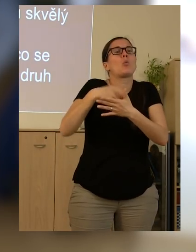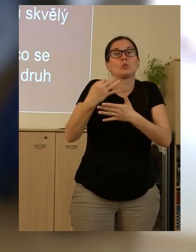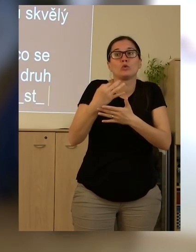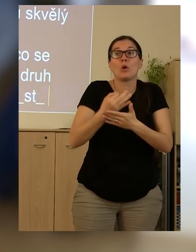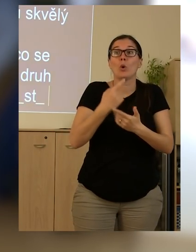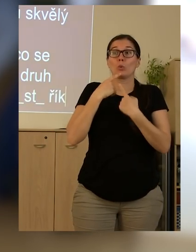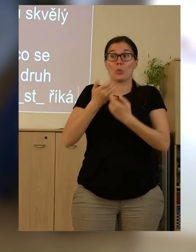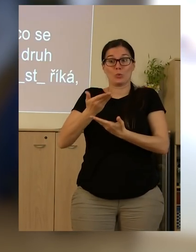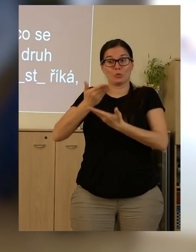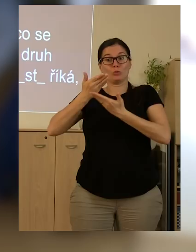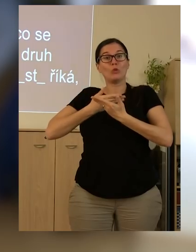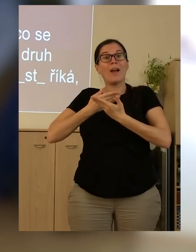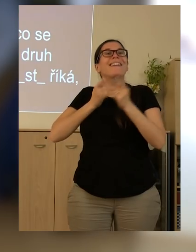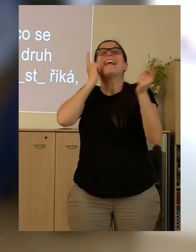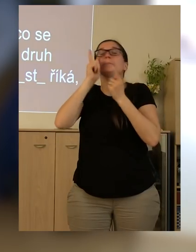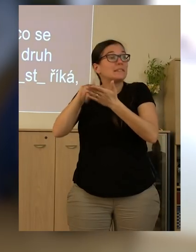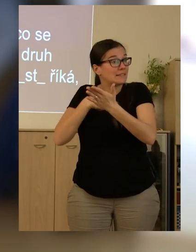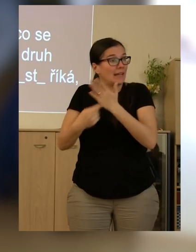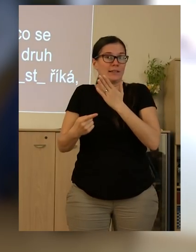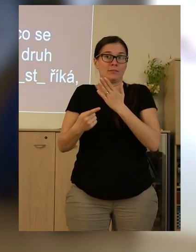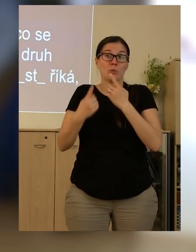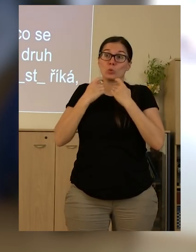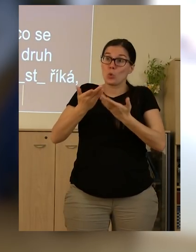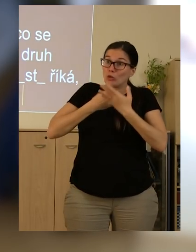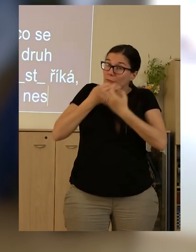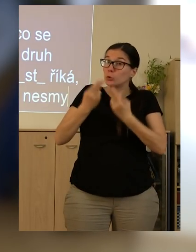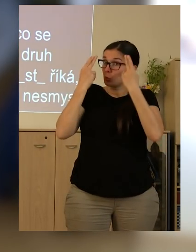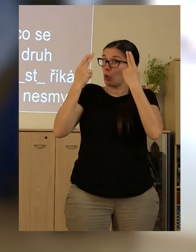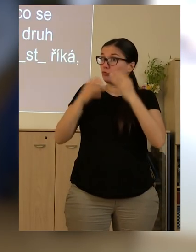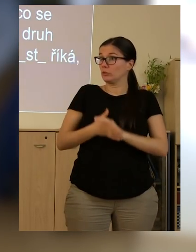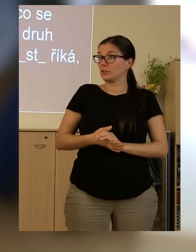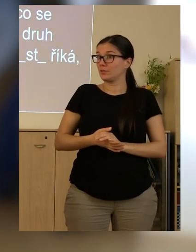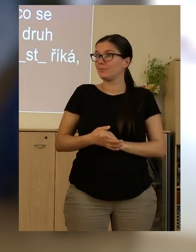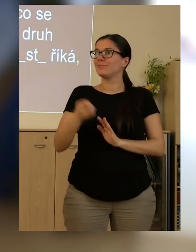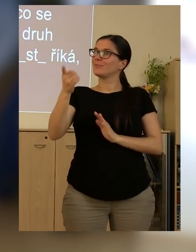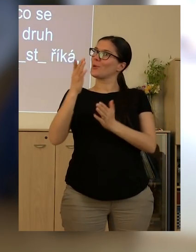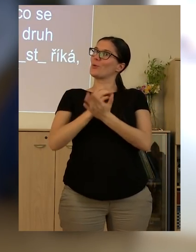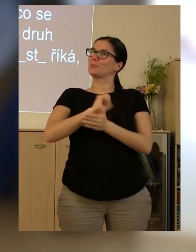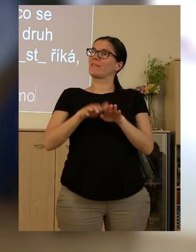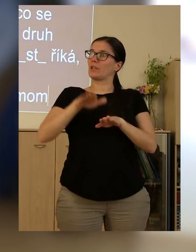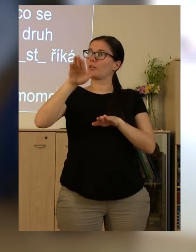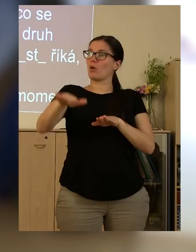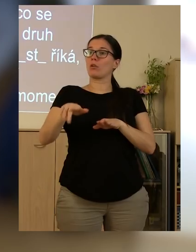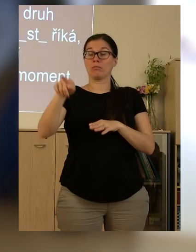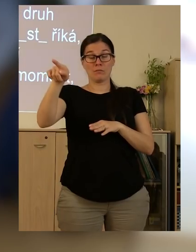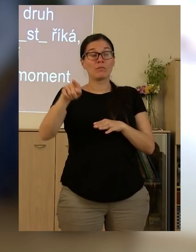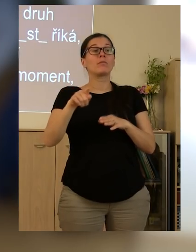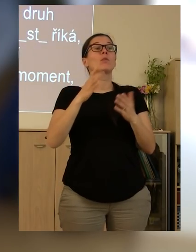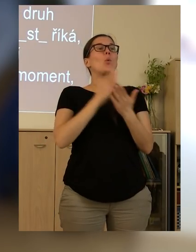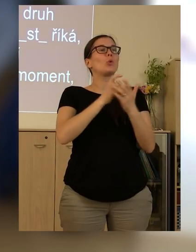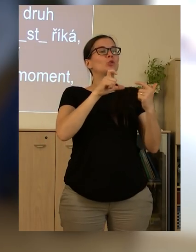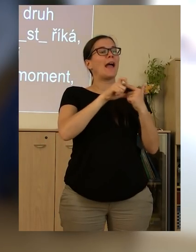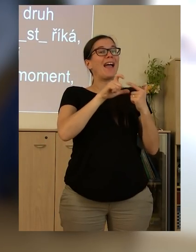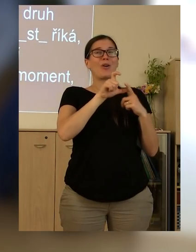duše, není nesmyslný. To je první moment, ve kterém ego je relativizovaný.